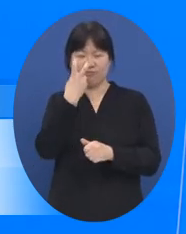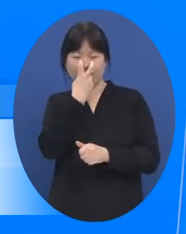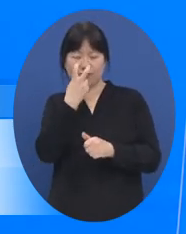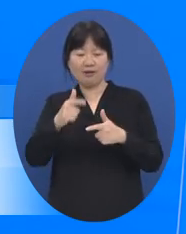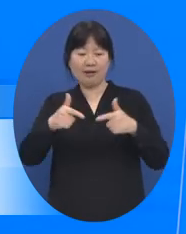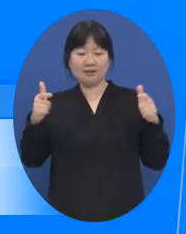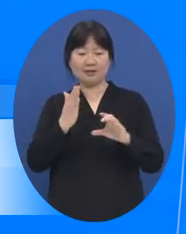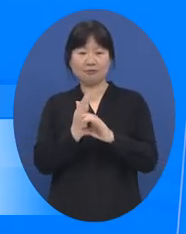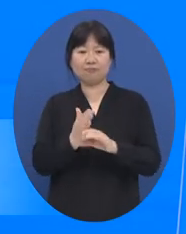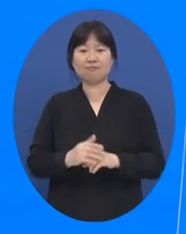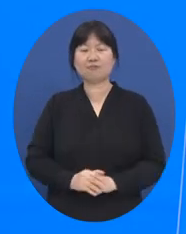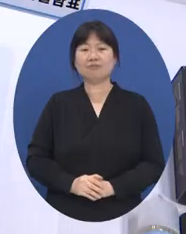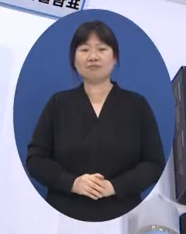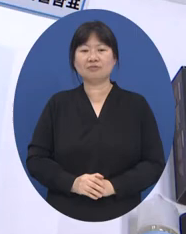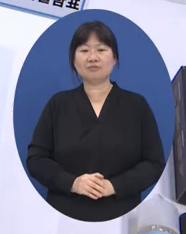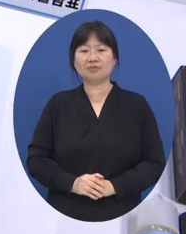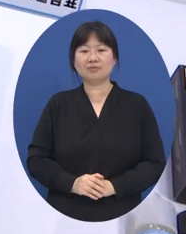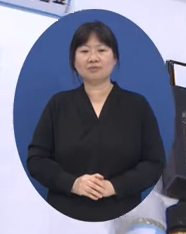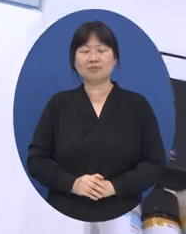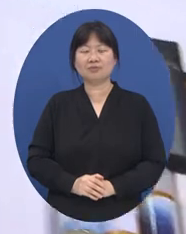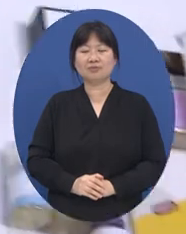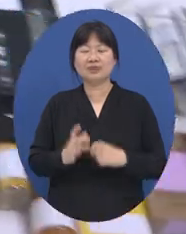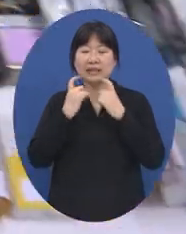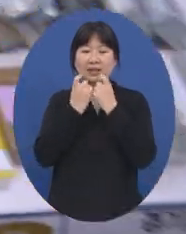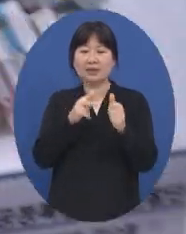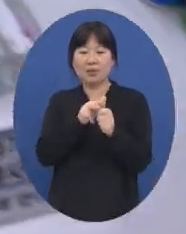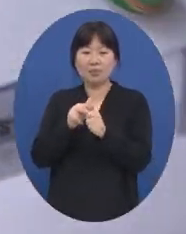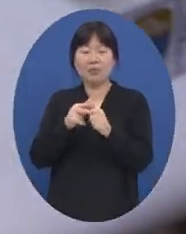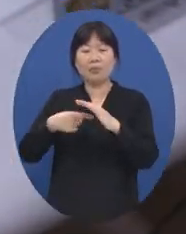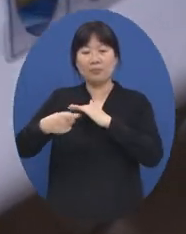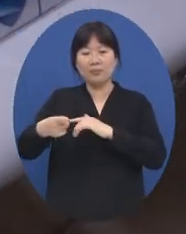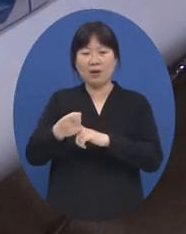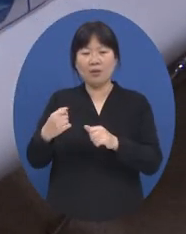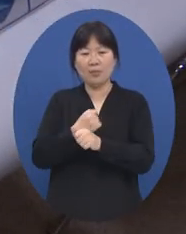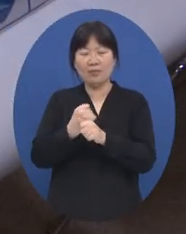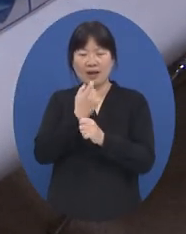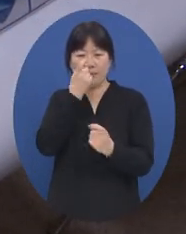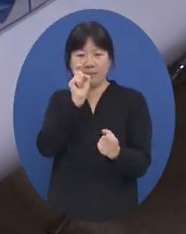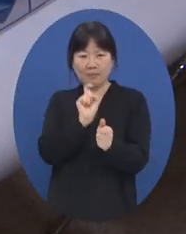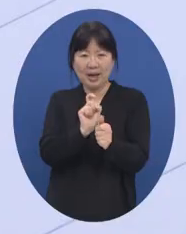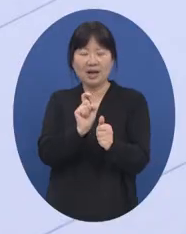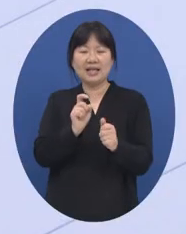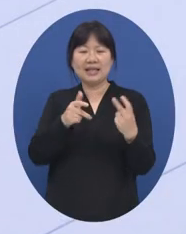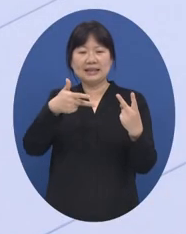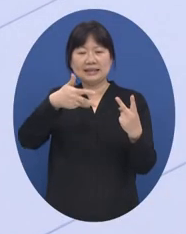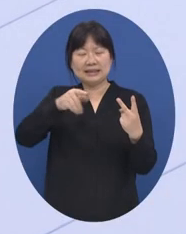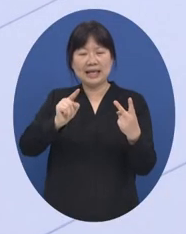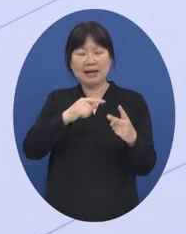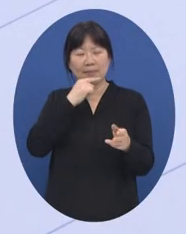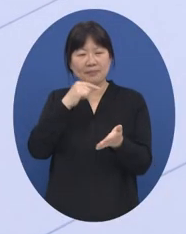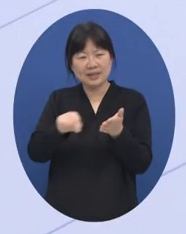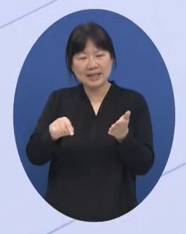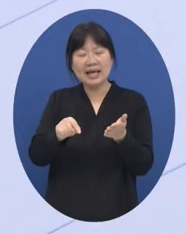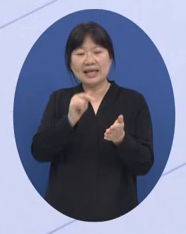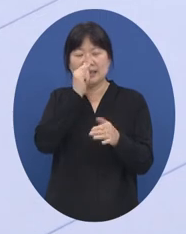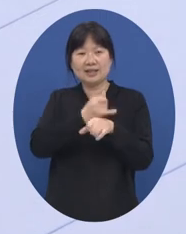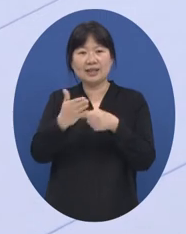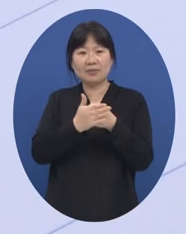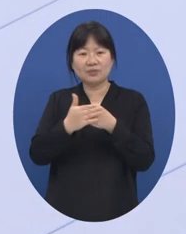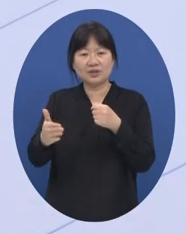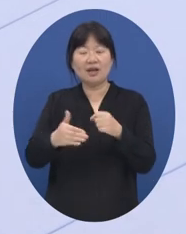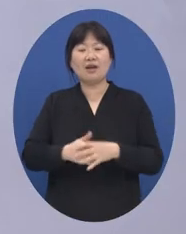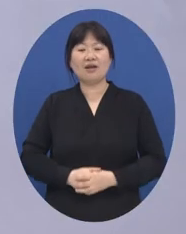확대해 나가겠습니다 도 특사경 은 개인정보 유출과 폭행 협박 등 2차 가해 가능성이 있기에